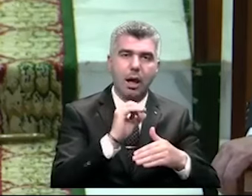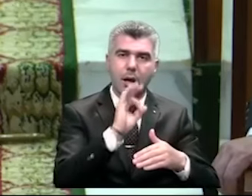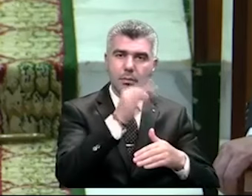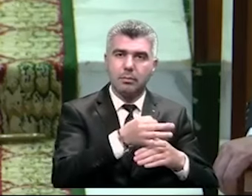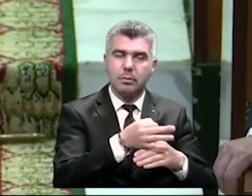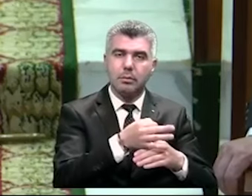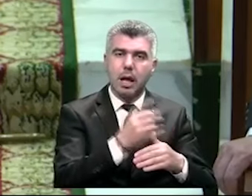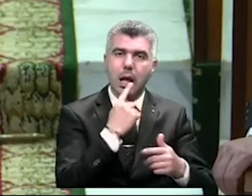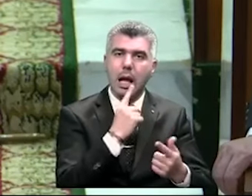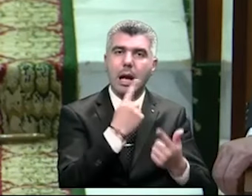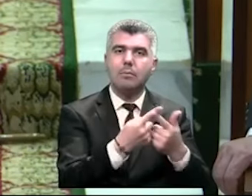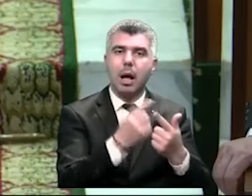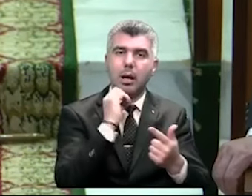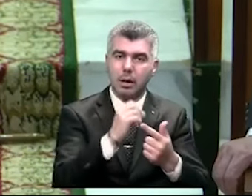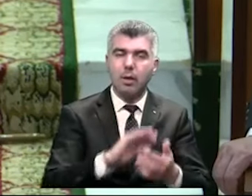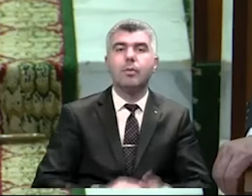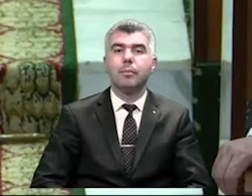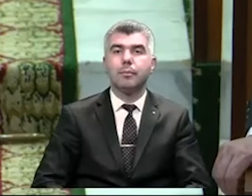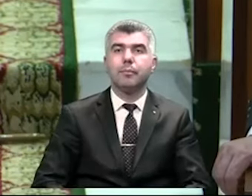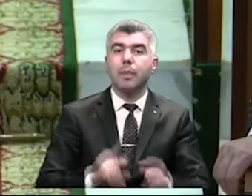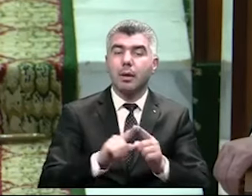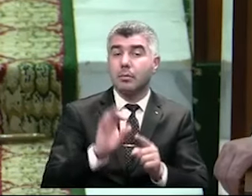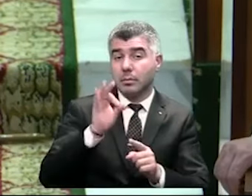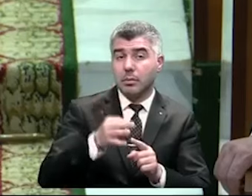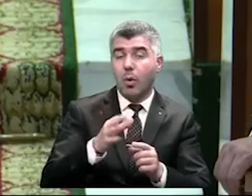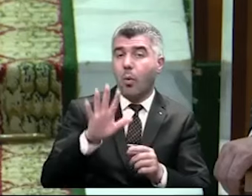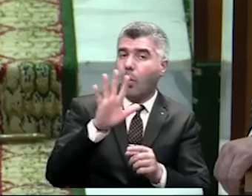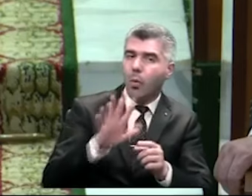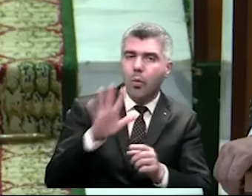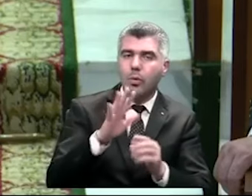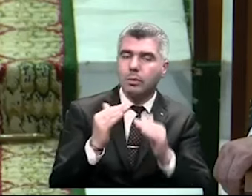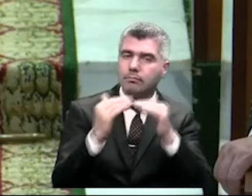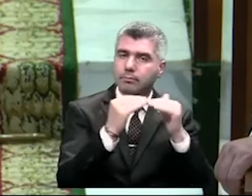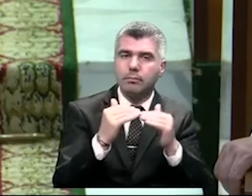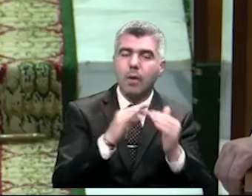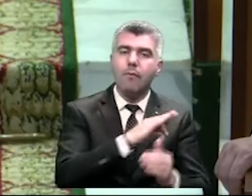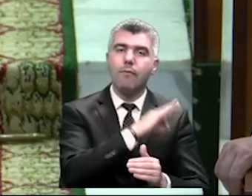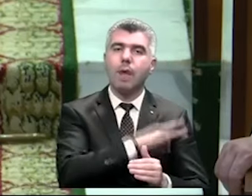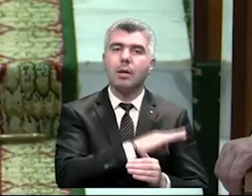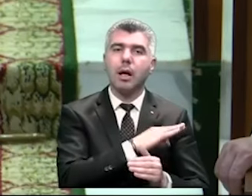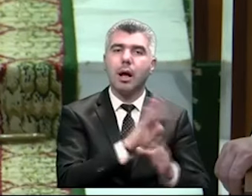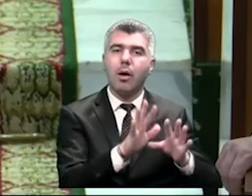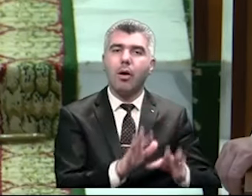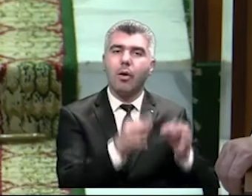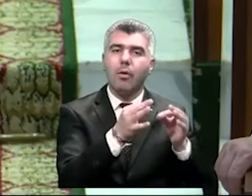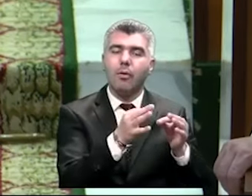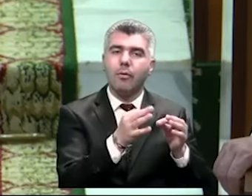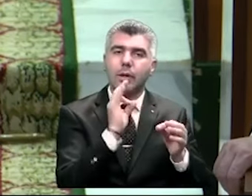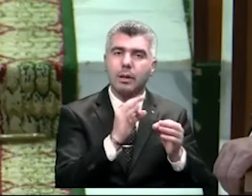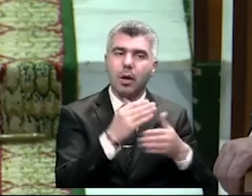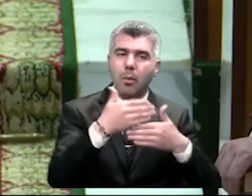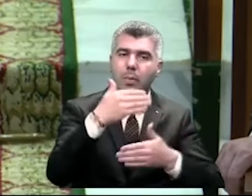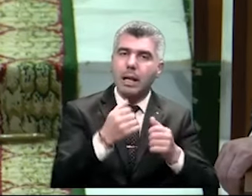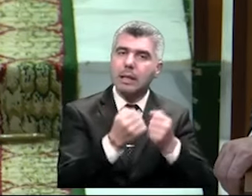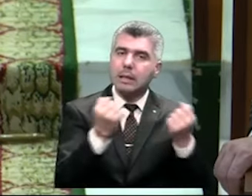نقوله جميعا واكثر من ذلك باش نسترجع الثقه ديال المواطنات والمواطنين يستفد من الثمار ديال هذه الاستثمارات وهذ